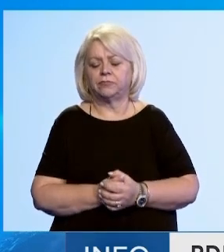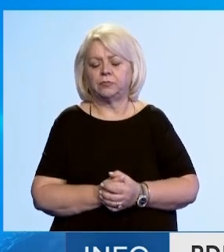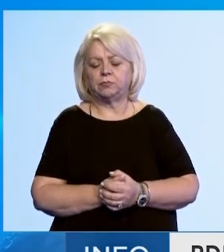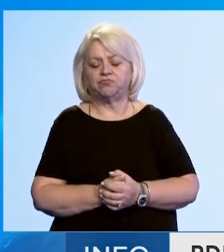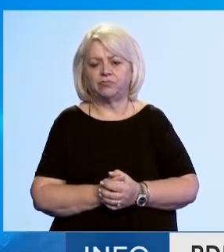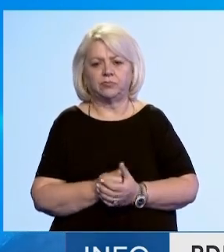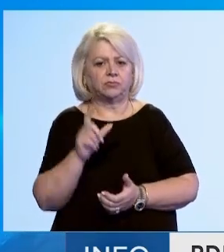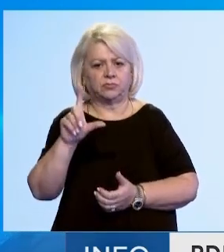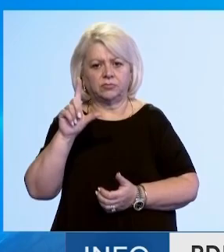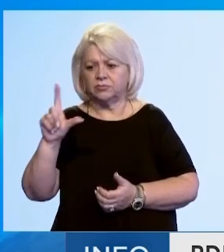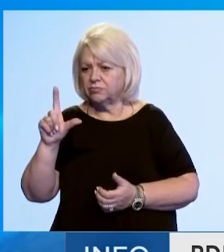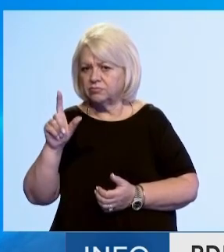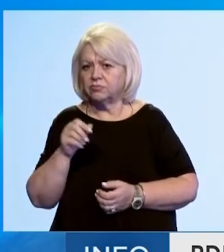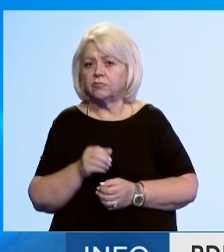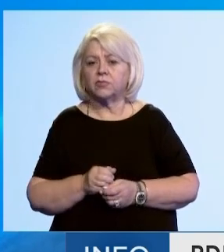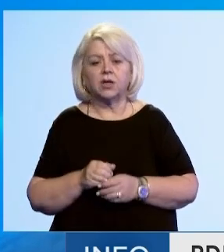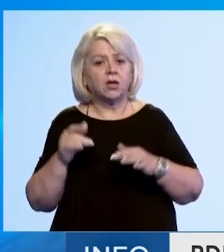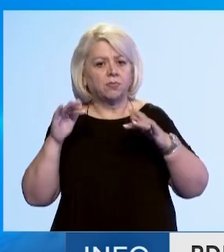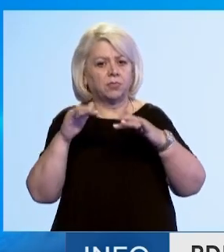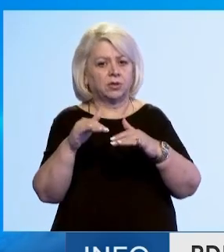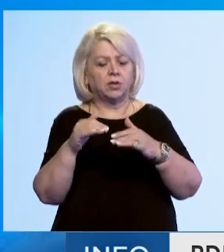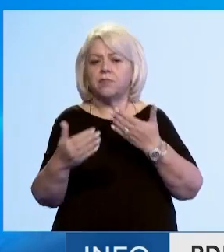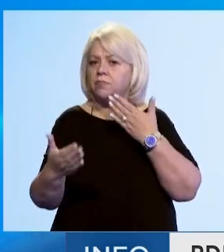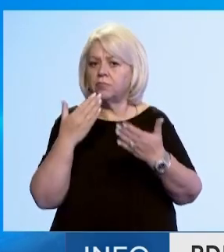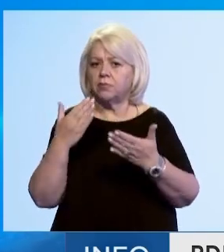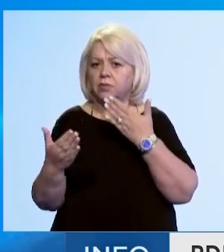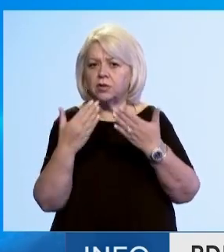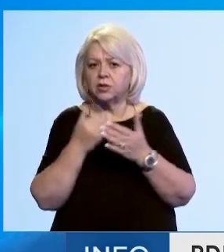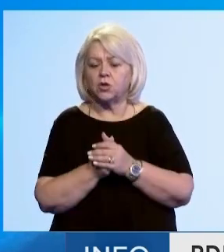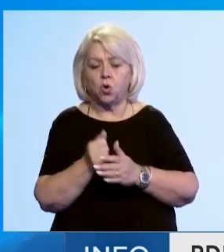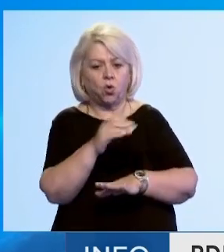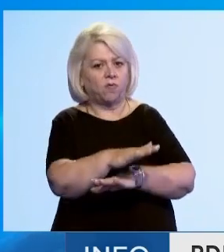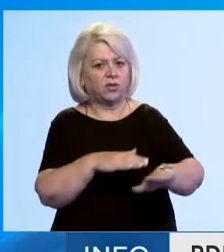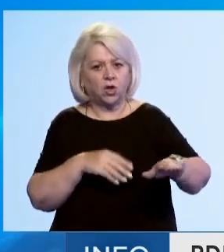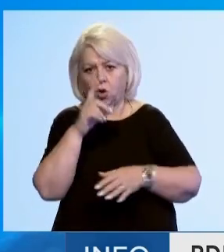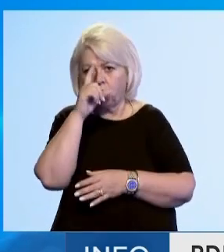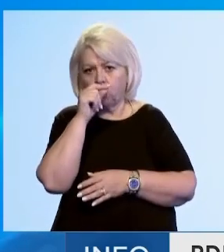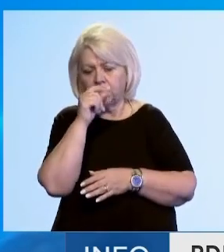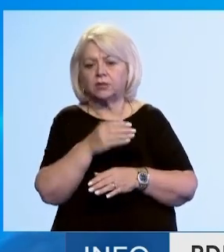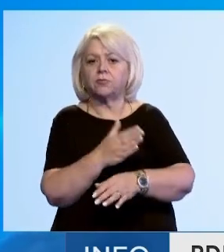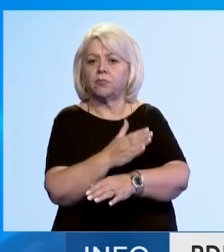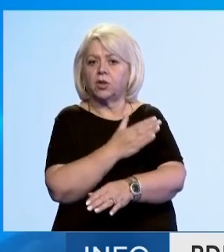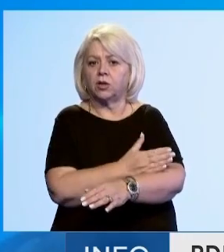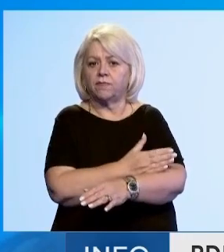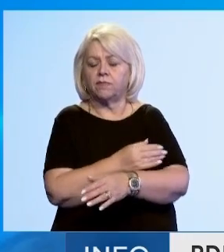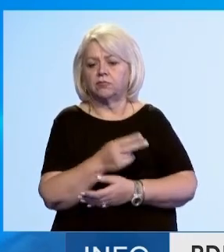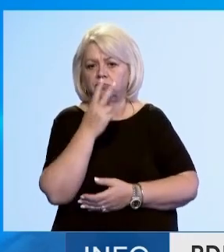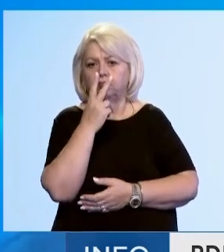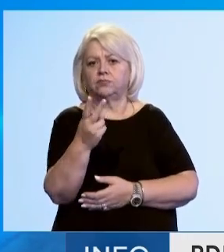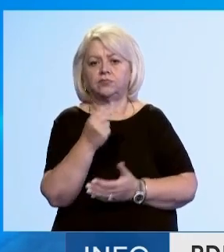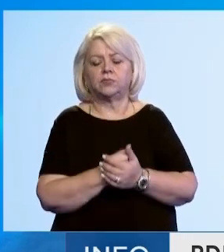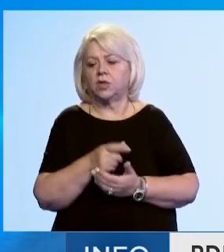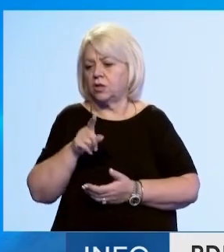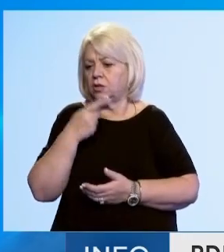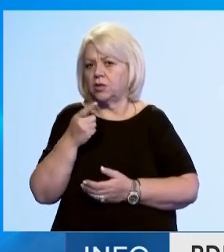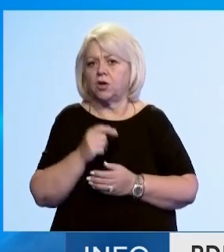Zoti Lapashtica, do të merë një pies në mbledhjet e kuvendit komunal të Podujevës, duke marë parasysh që tha